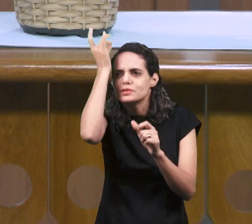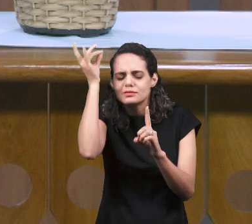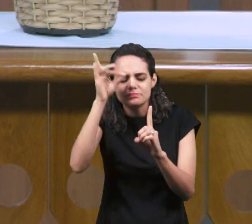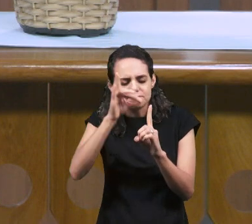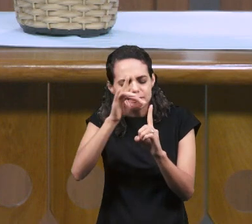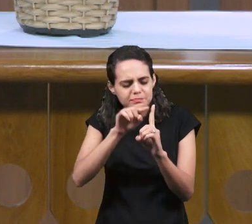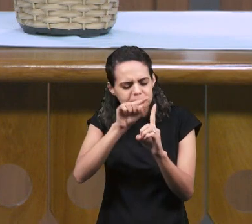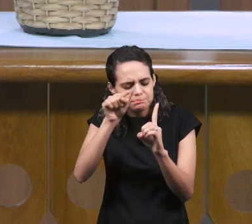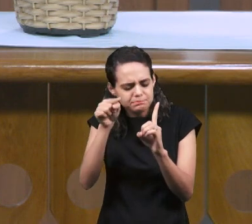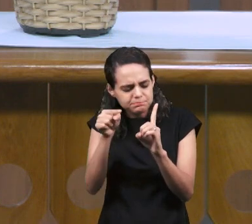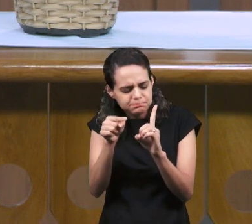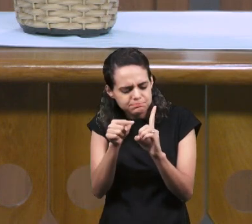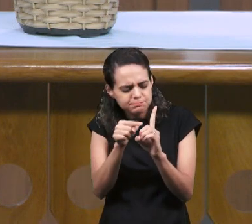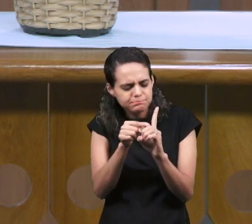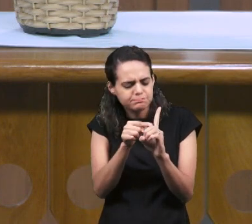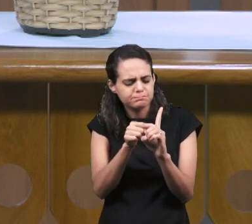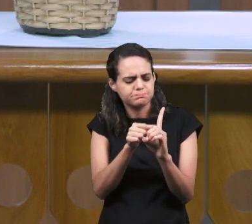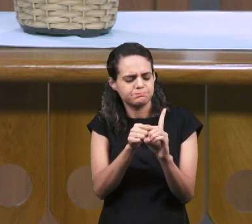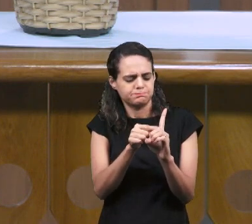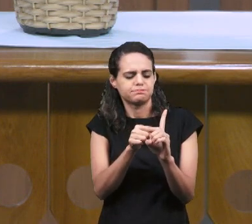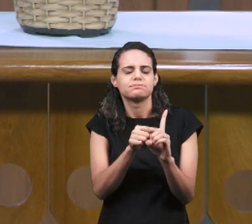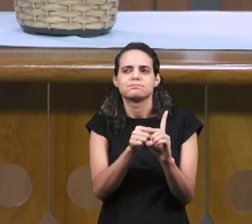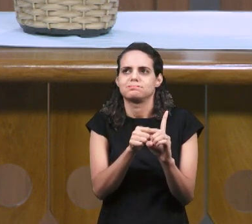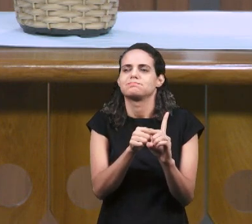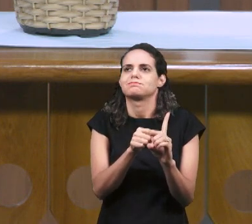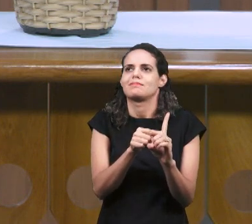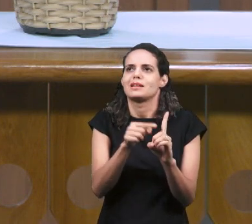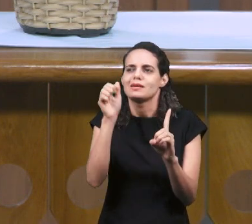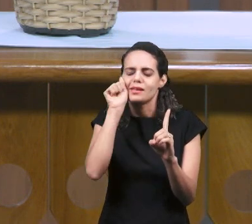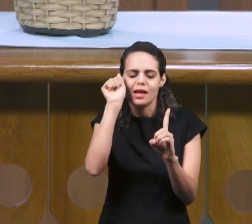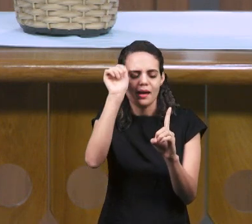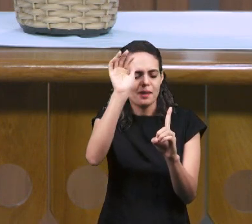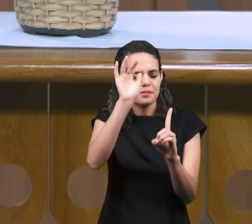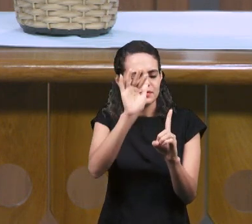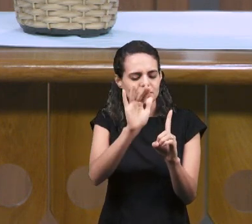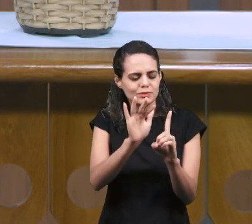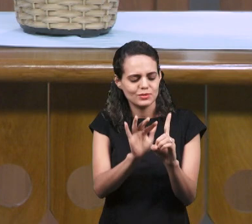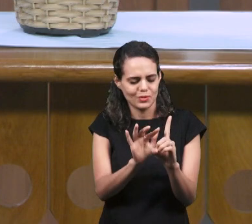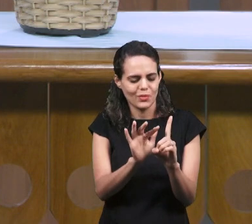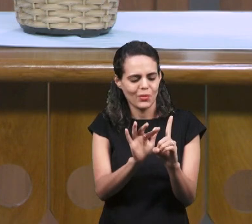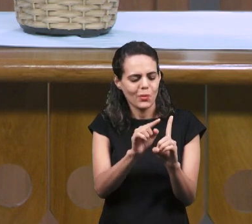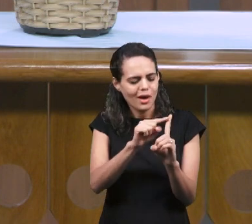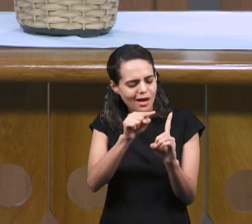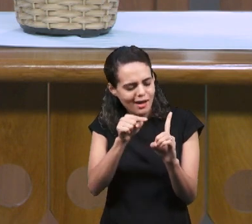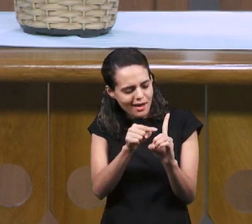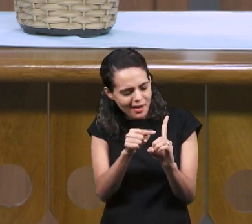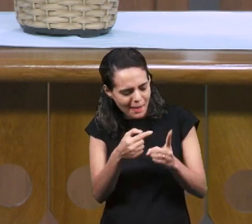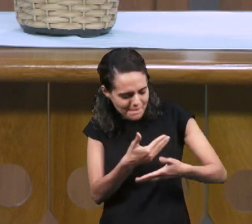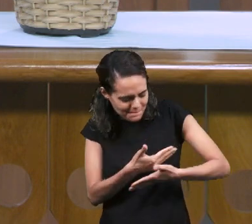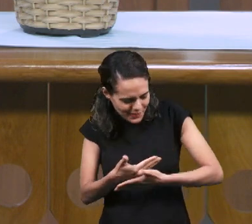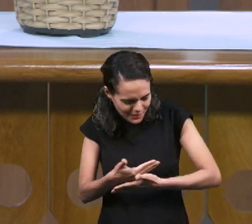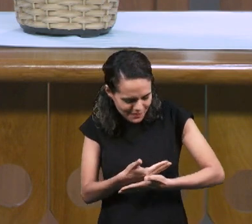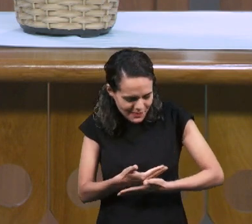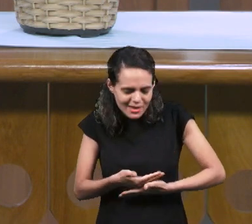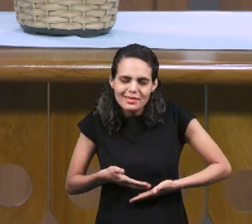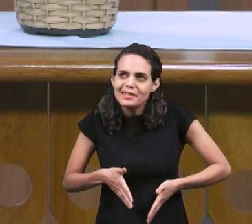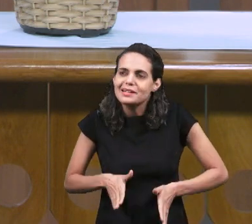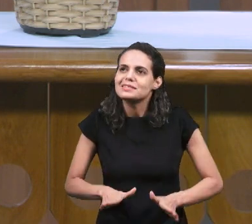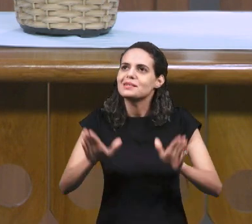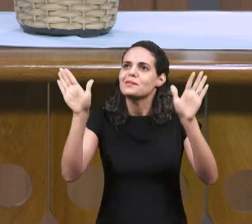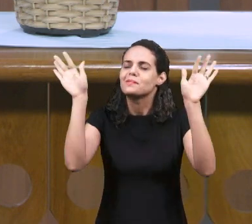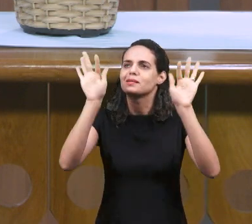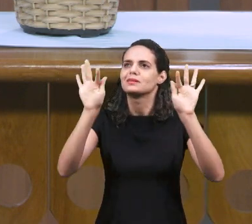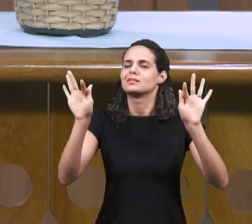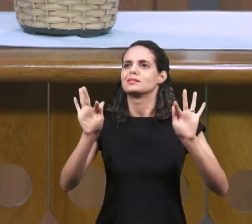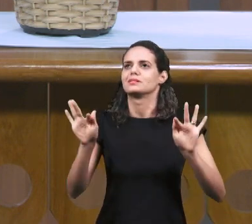par ta présence et par ta bénédiction. Seigneur, que les enfants soient une grande joie dans leur foyer pour la gloire de ton